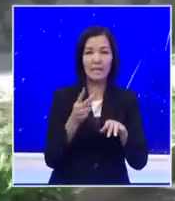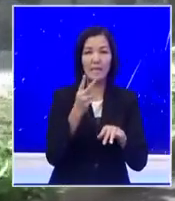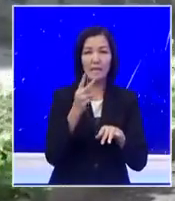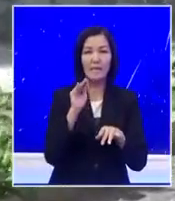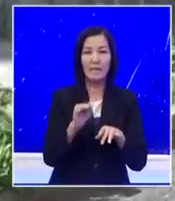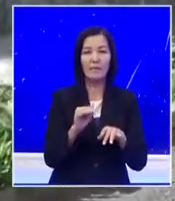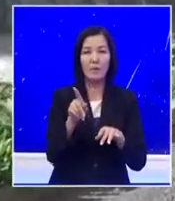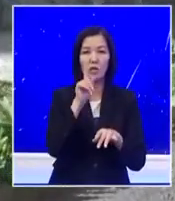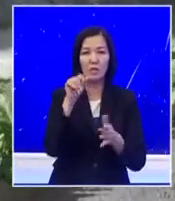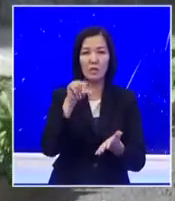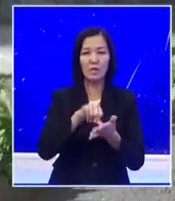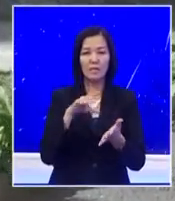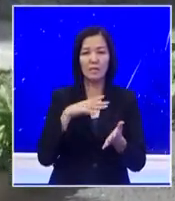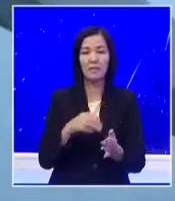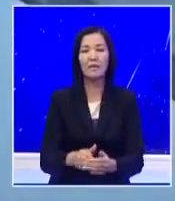жас жұмылдырылыпты.